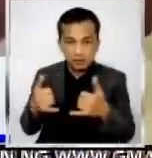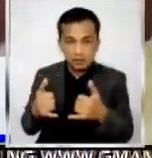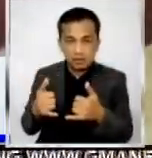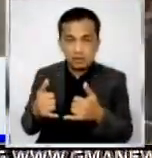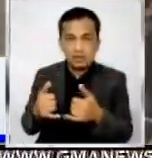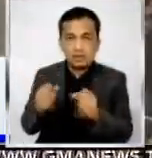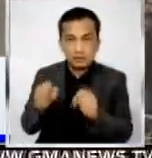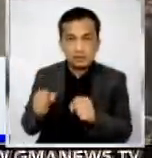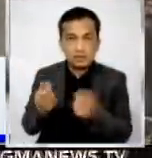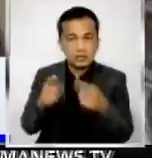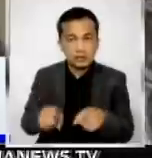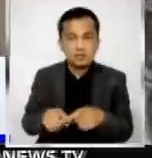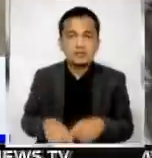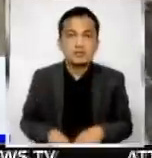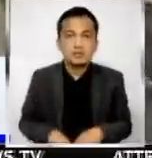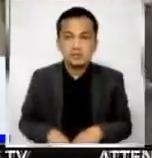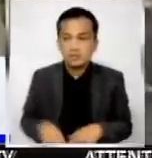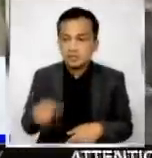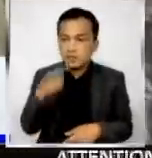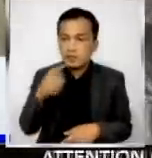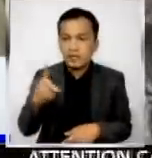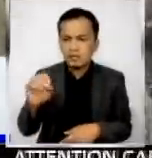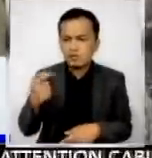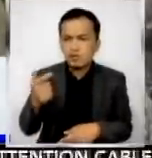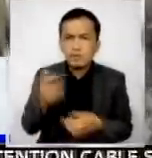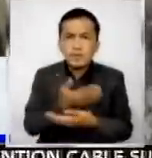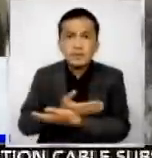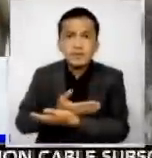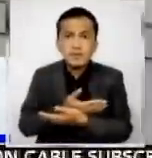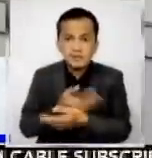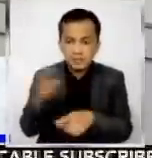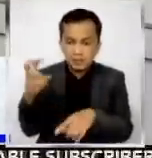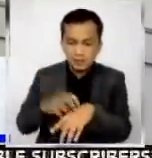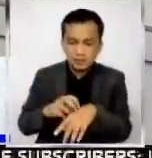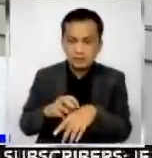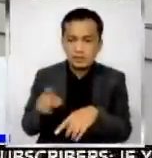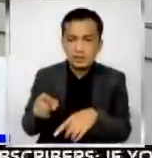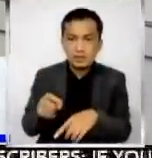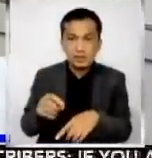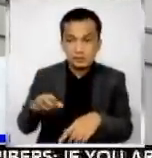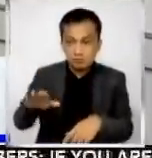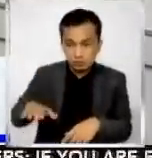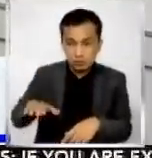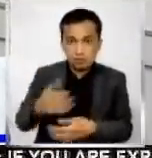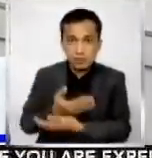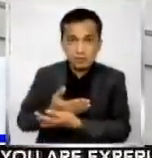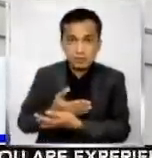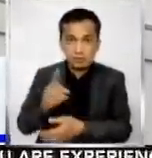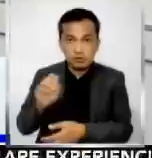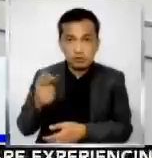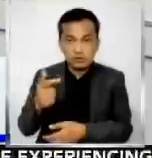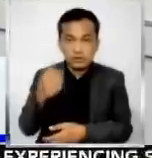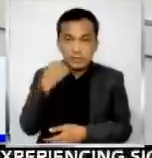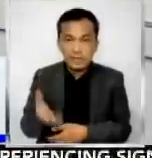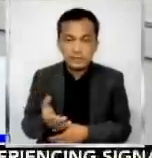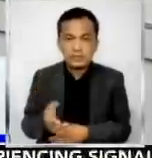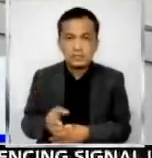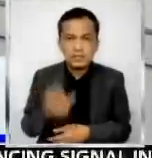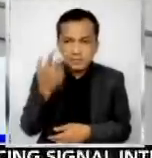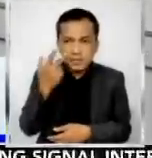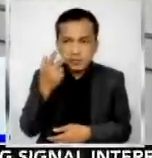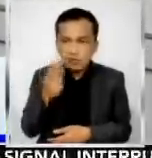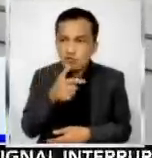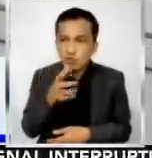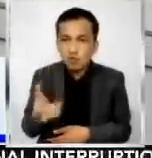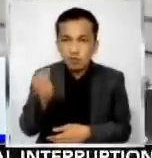bata, tuta daw. Sabi nung namatay daw yung tuta. Inaalam pa ng pamilya kung sino ang may-ari ng asong